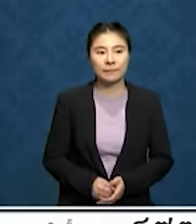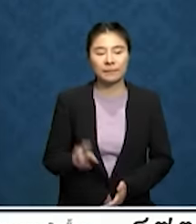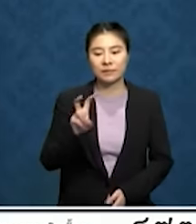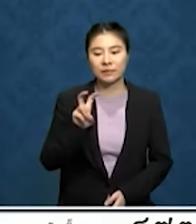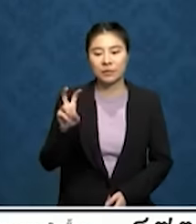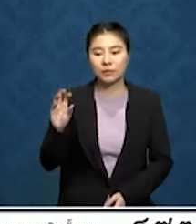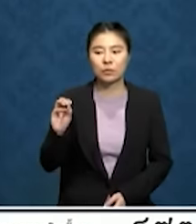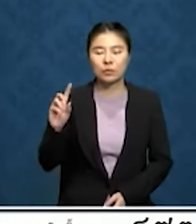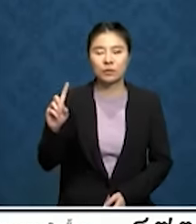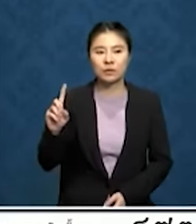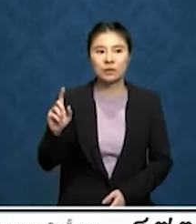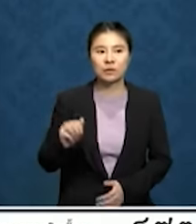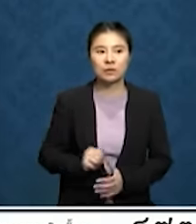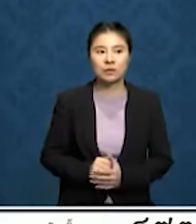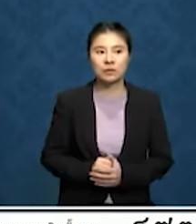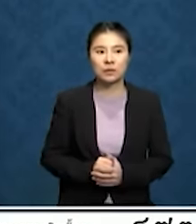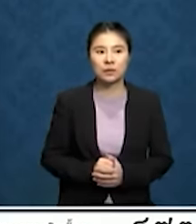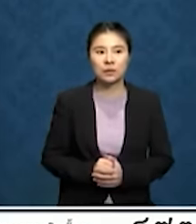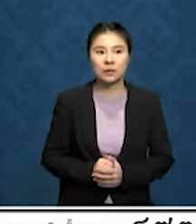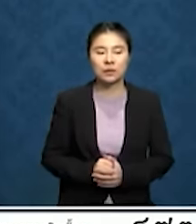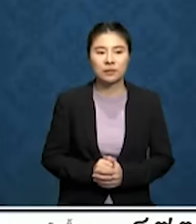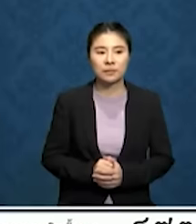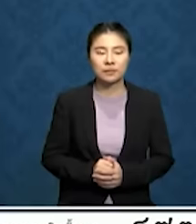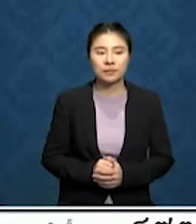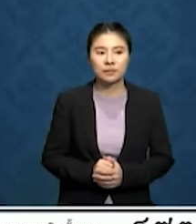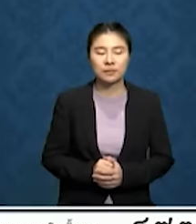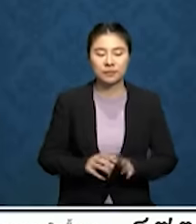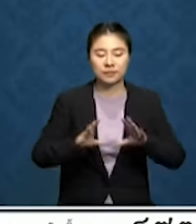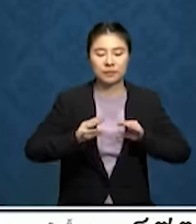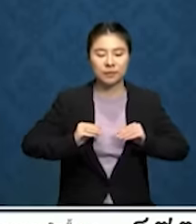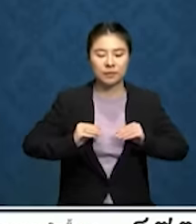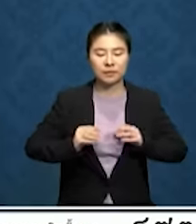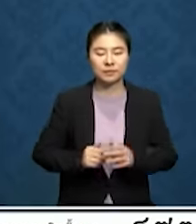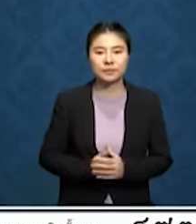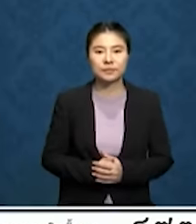201นายประกรณ์มุ่งเจริญพร เห็นชอบครับ